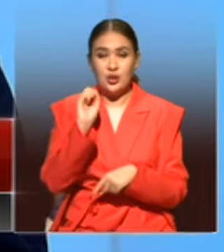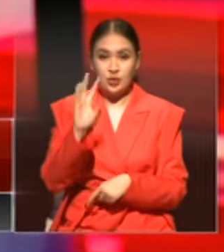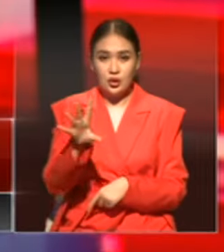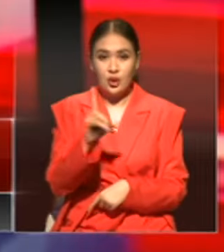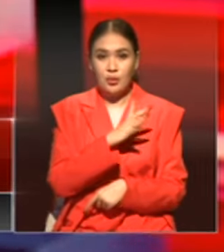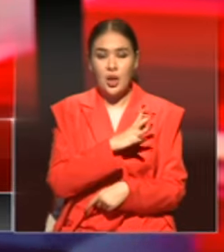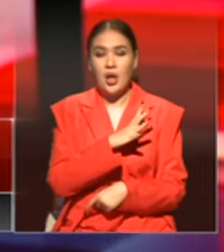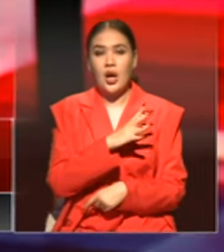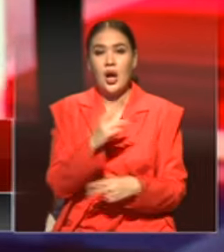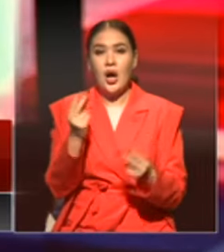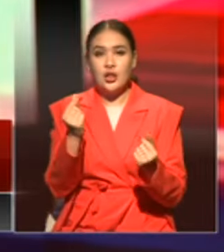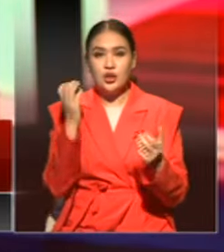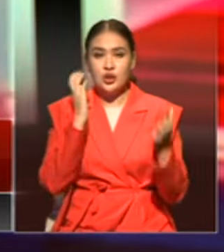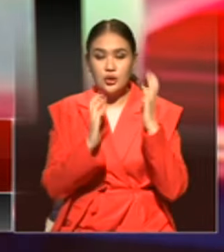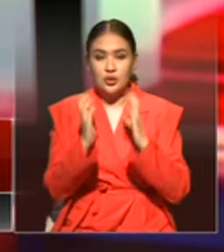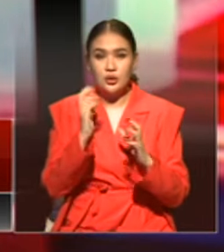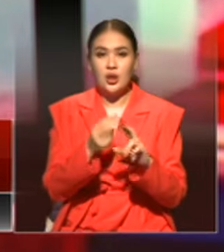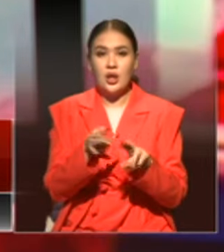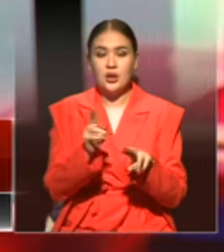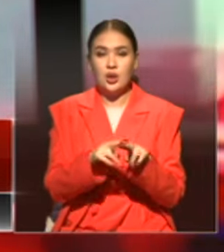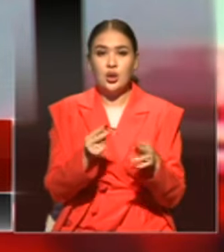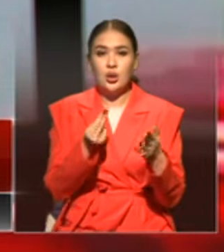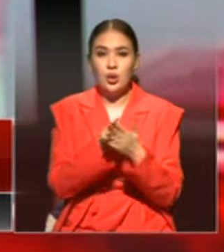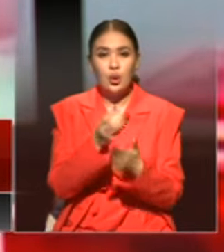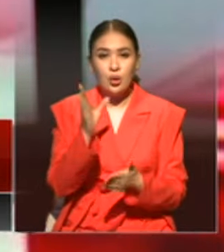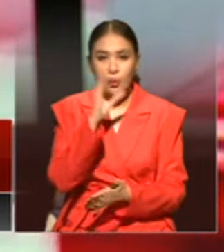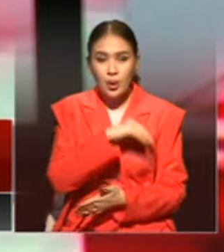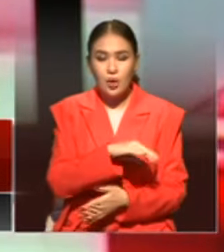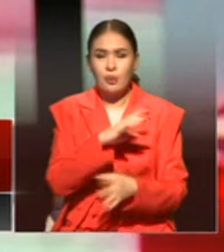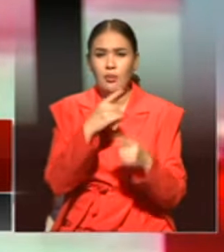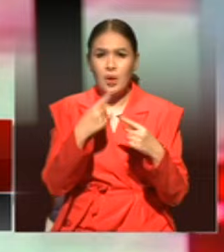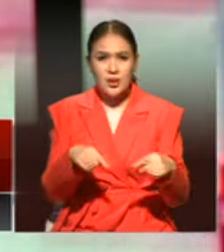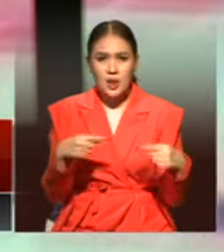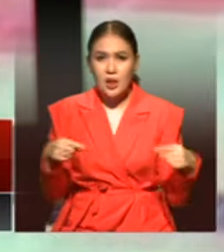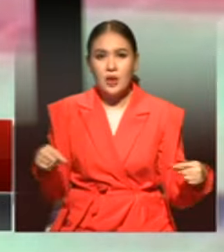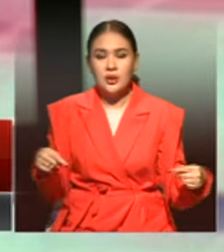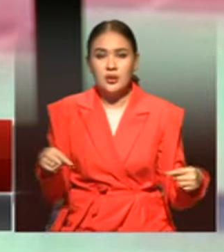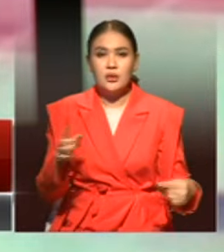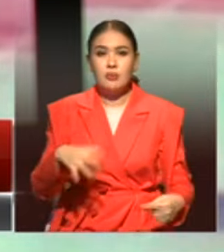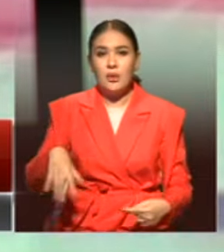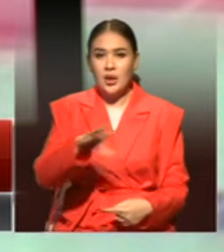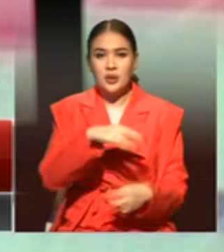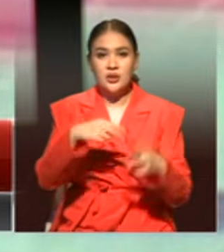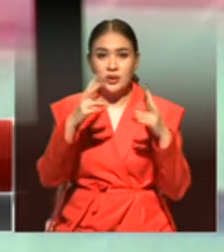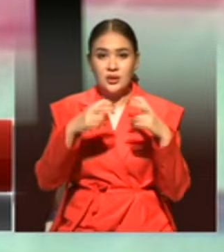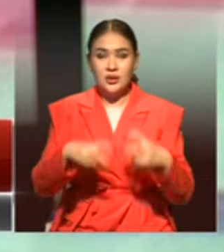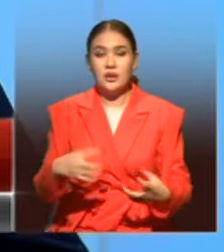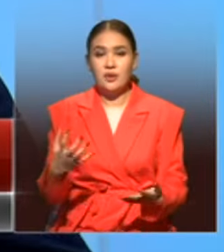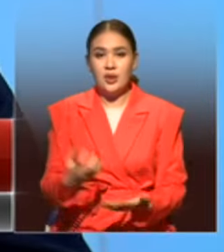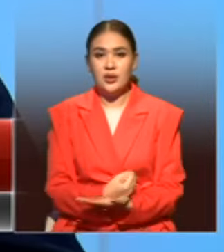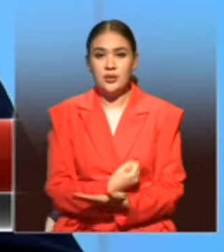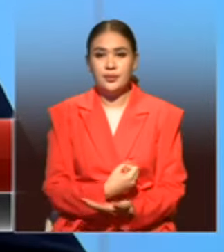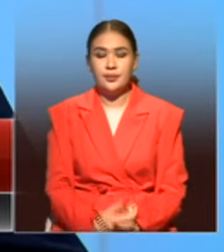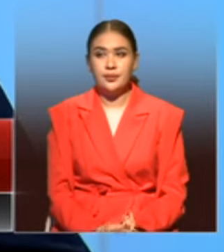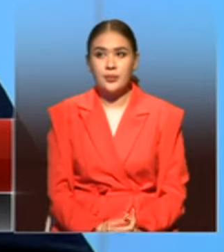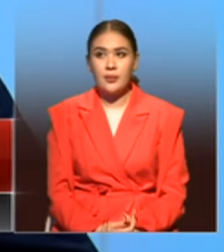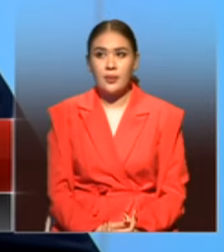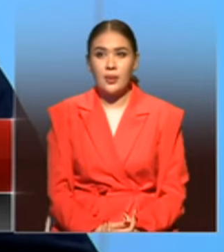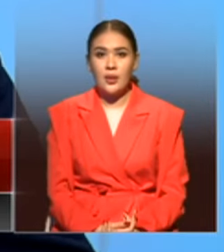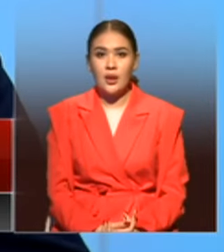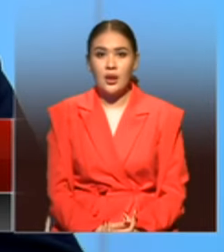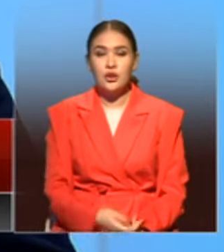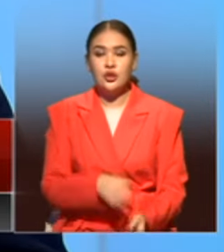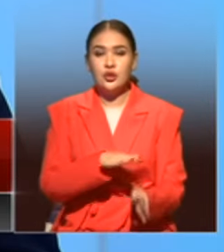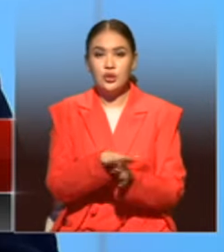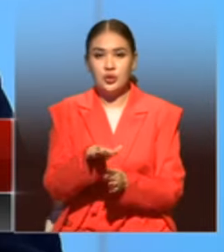институт, оның жаңағыдай төлем қабілеттілігін және тағы басқаларын сол тексеріп алады. Қаржылық институт арқылы жүзеге